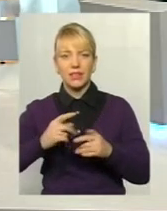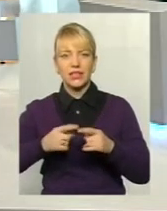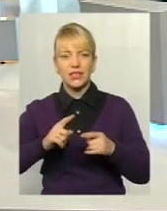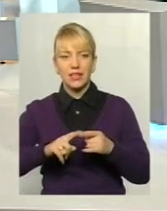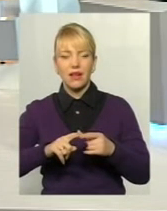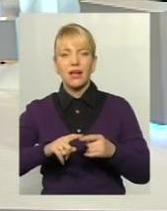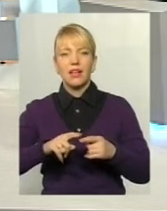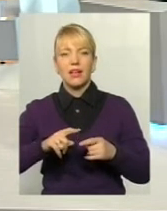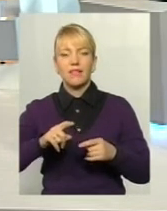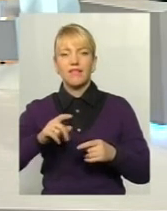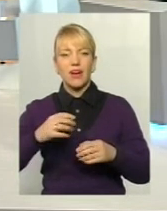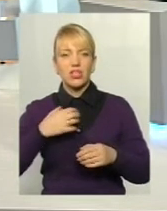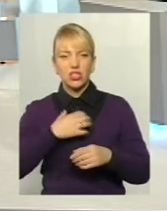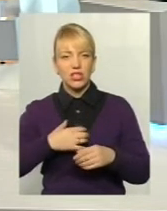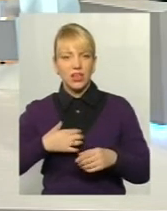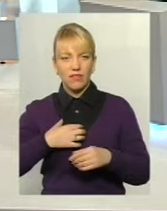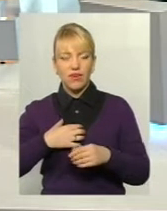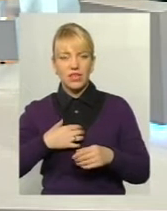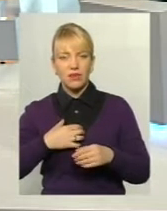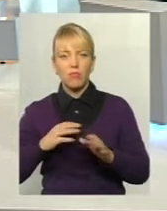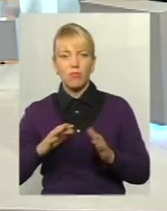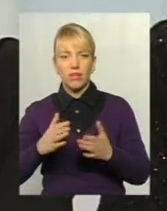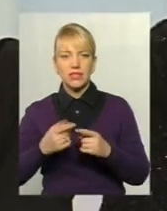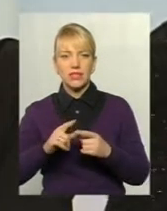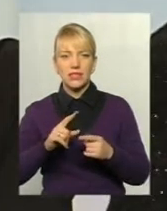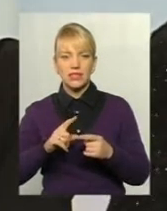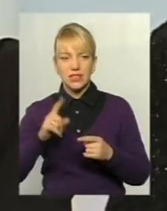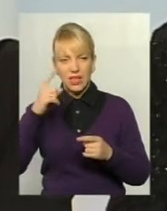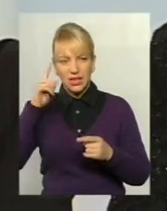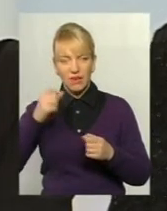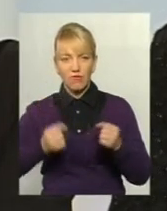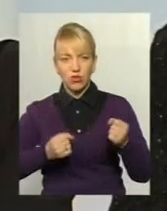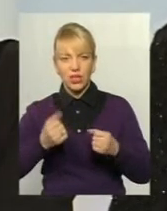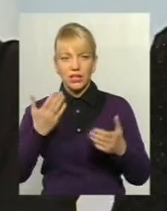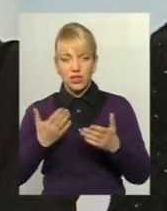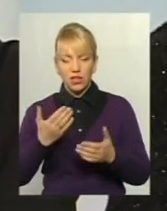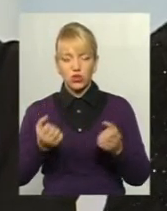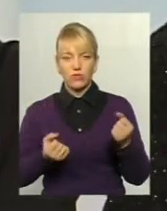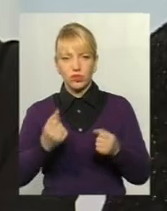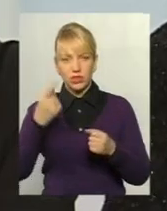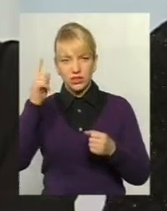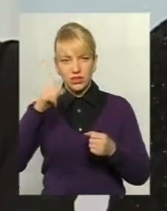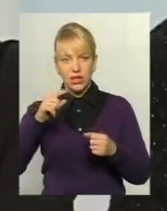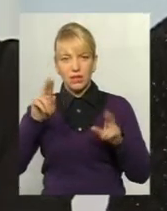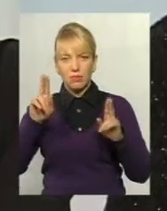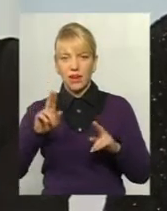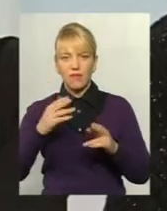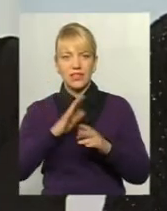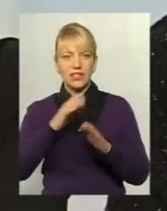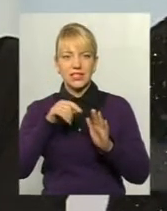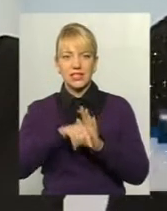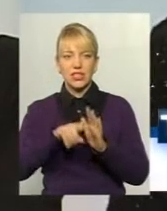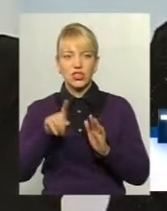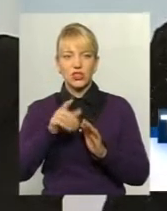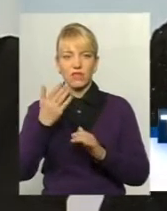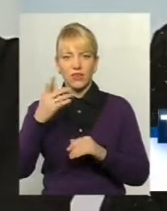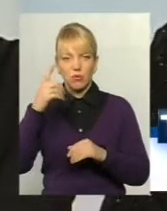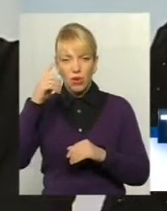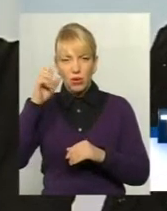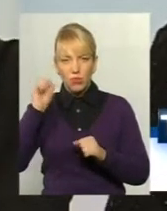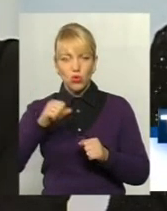важливий ключовий момент, тому що знання – це так, як водій. Якщо він знає правила, це не означає, що він вміє їздити.